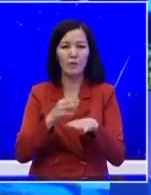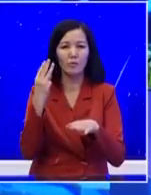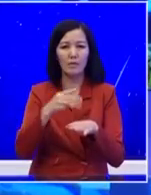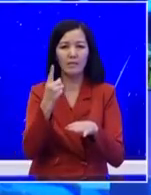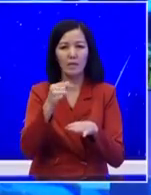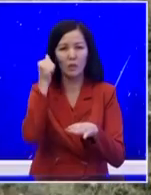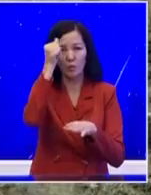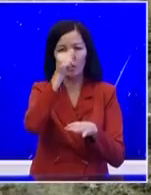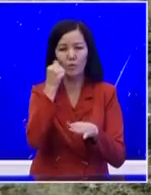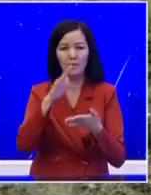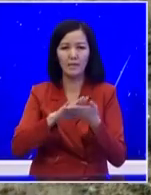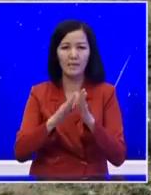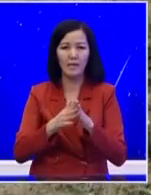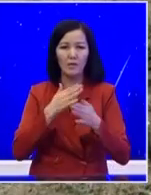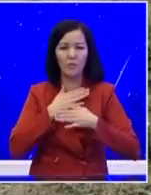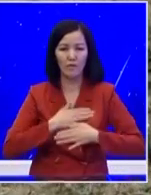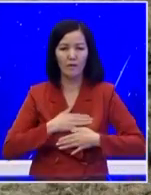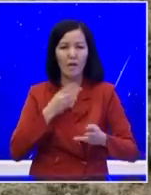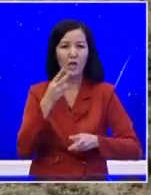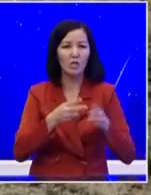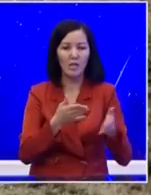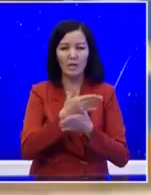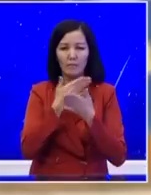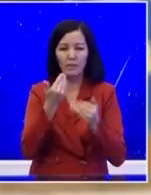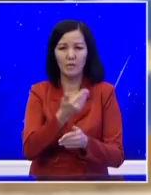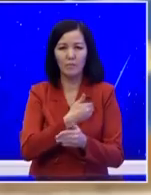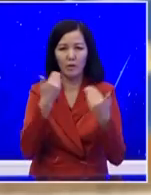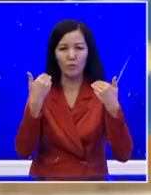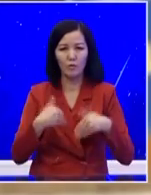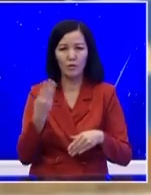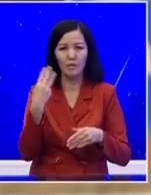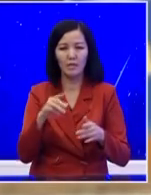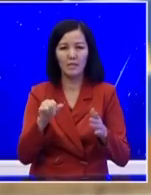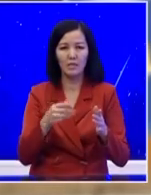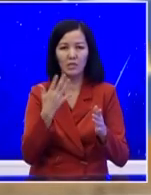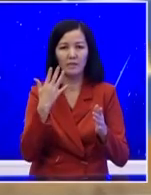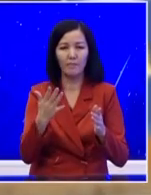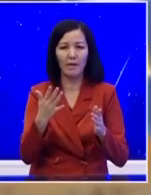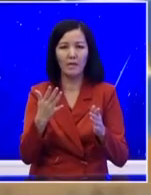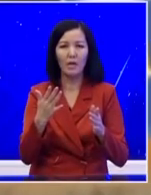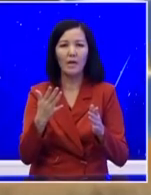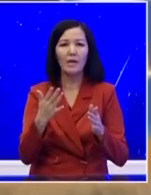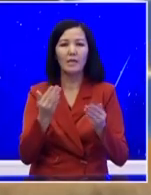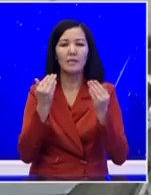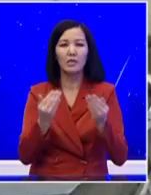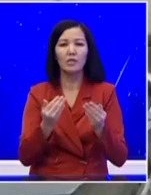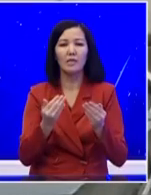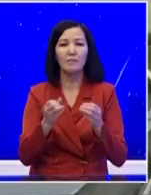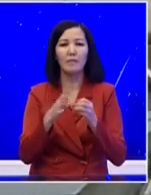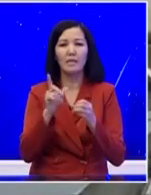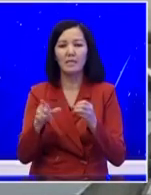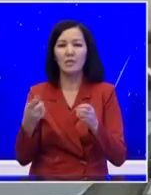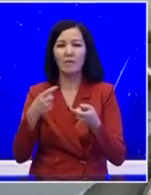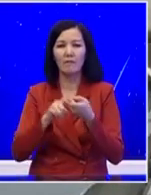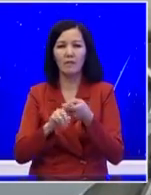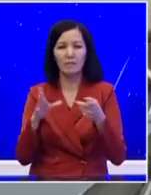заболевшему 31 год. Его состояние удовлетворительное, жалоб нет. Температура тела 36,5. Установлено